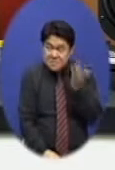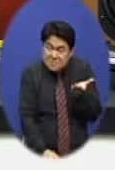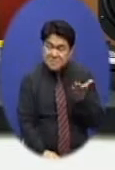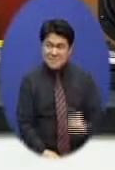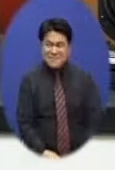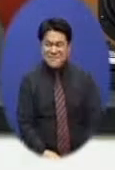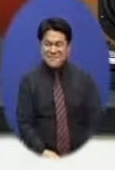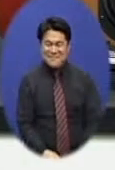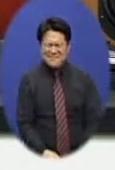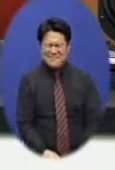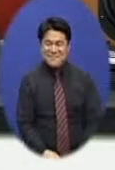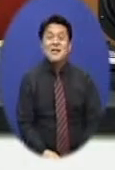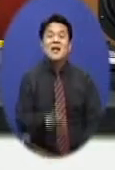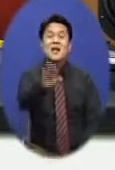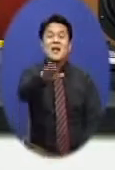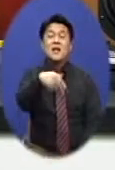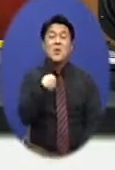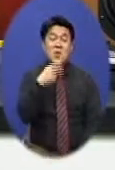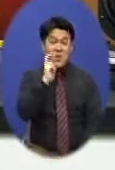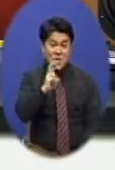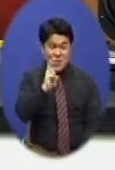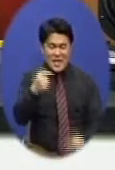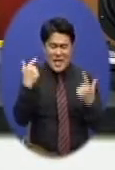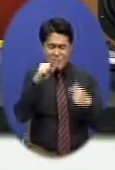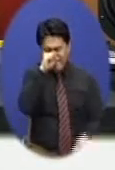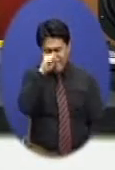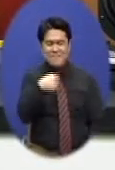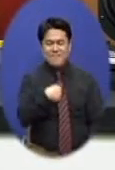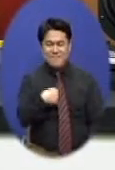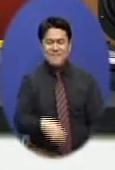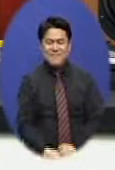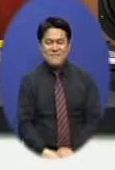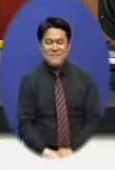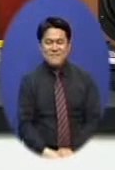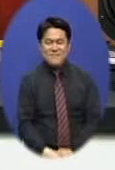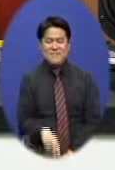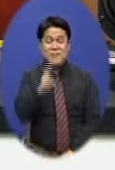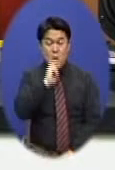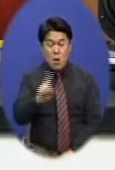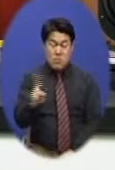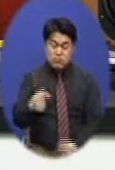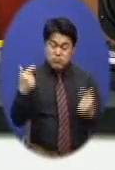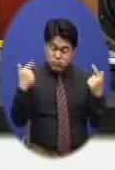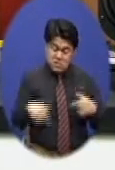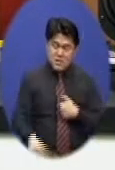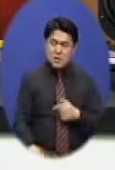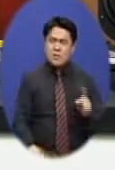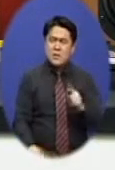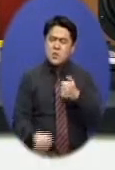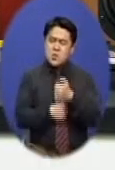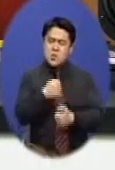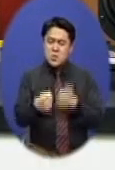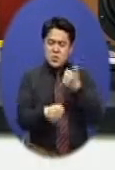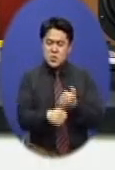아니요. 그냥 뭐 노래 노래를 항상 좋아하거든요. 네. 아. 노래는 뭐 노래는 제가 한